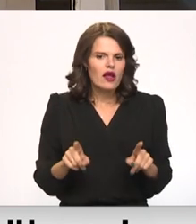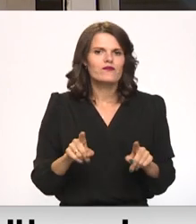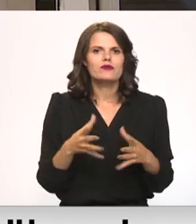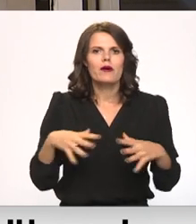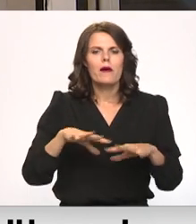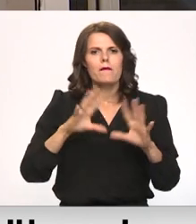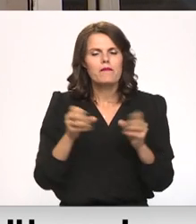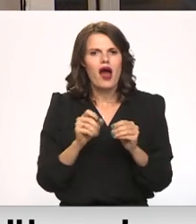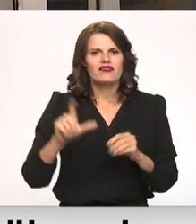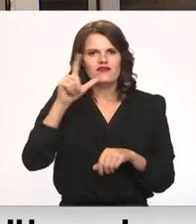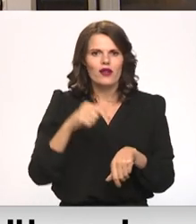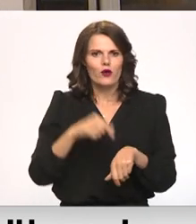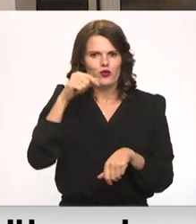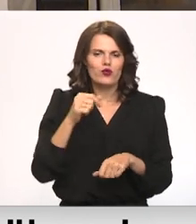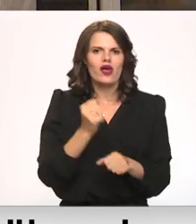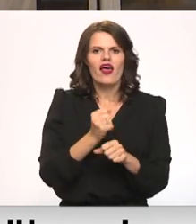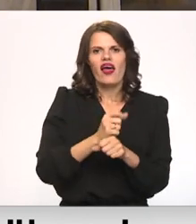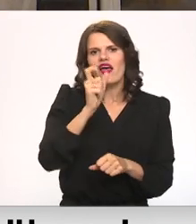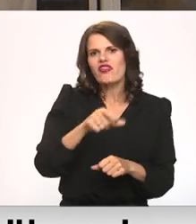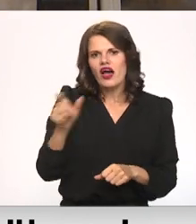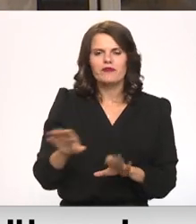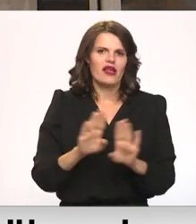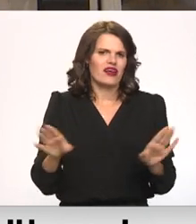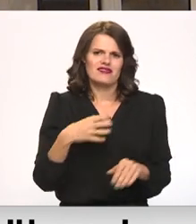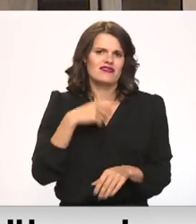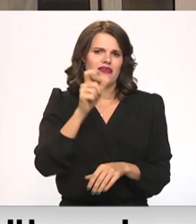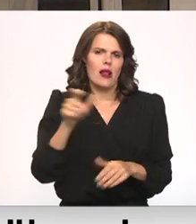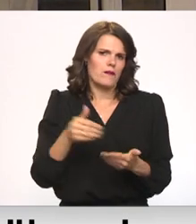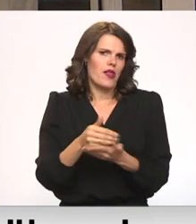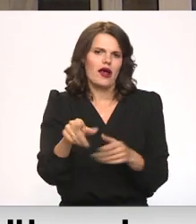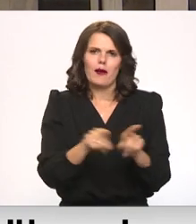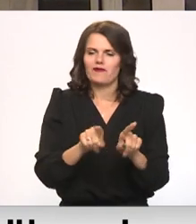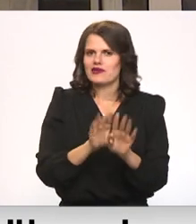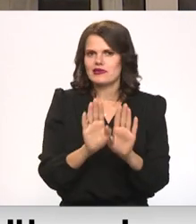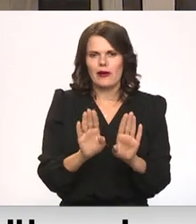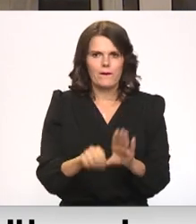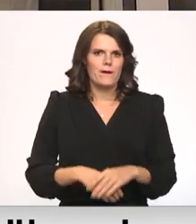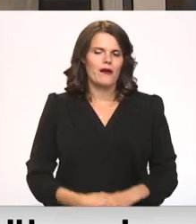pārsvarā izjūt strādājošie, ne pacienti. Aiki Incēns, Kupč, Latvijas televīzija.